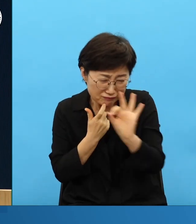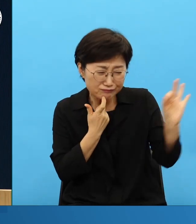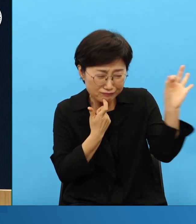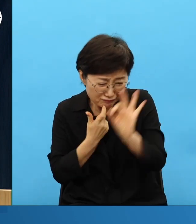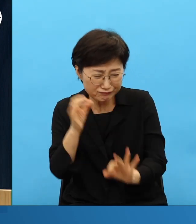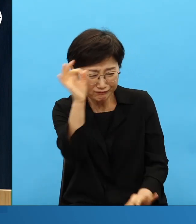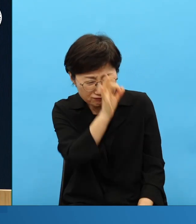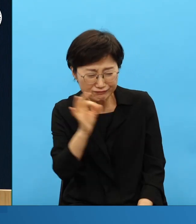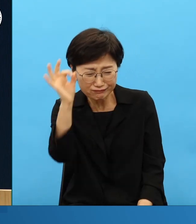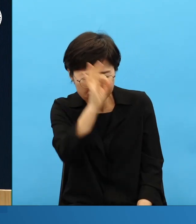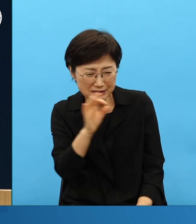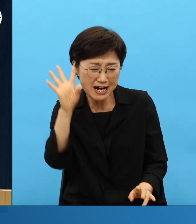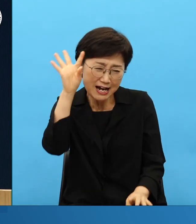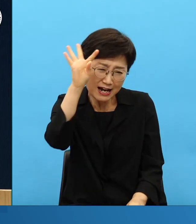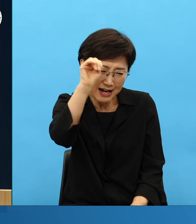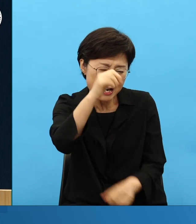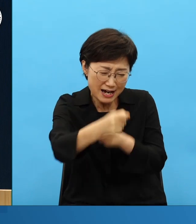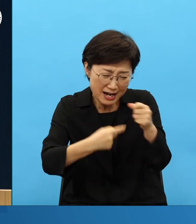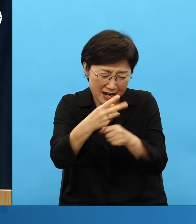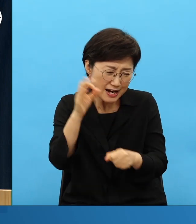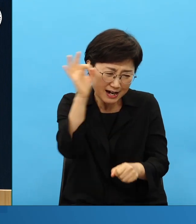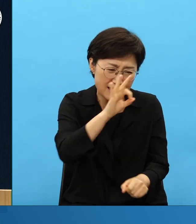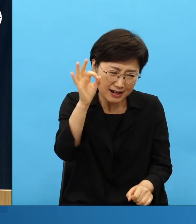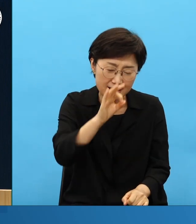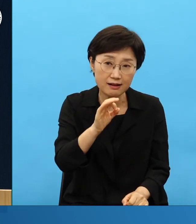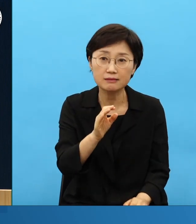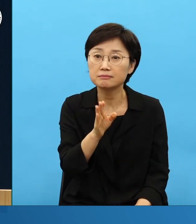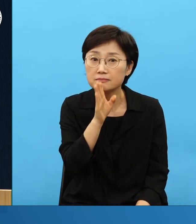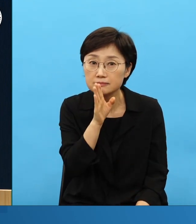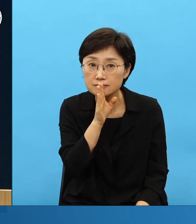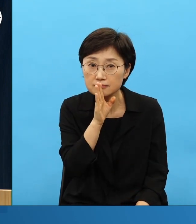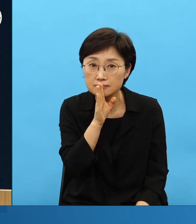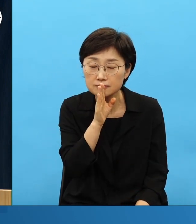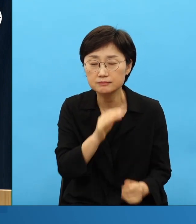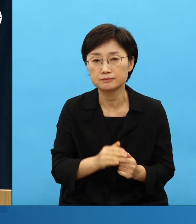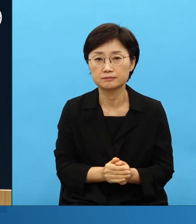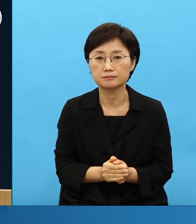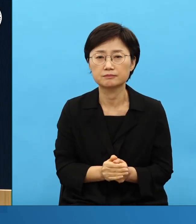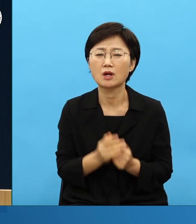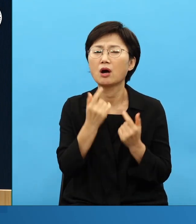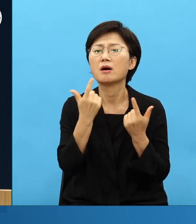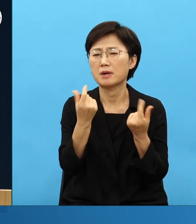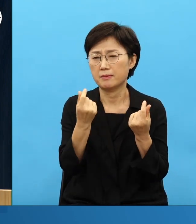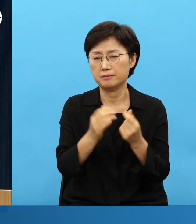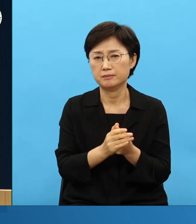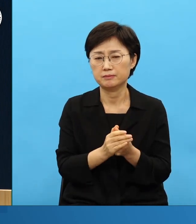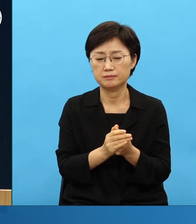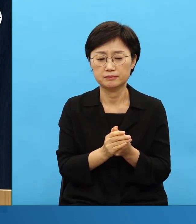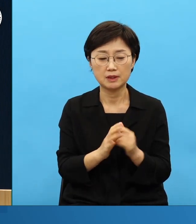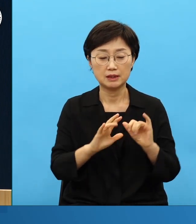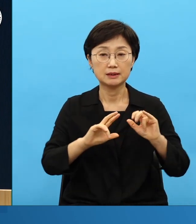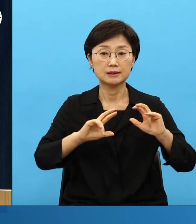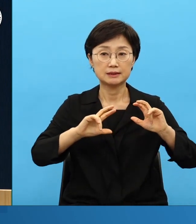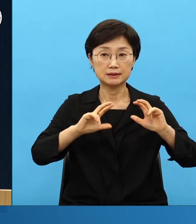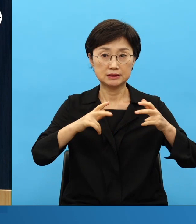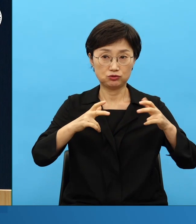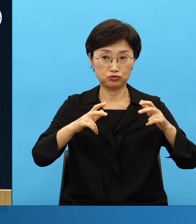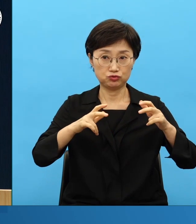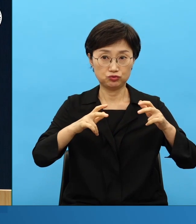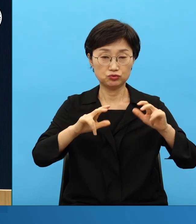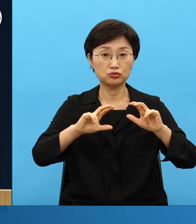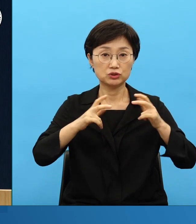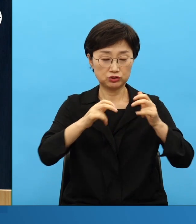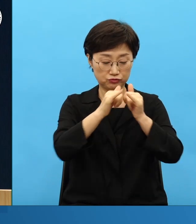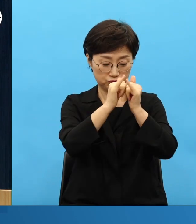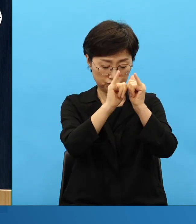eat until they find the child. 지구상에 아무도 모르는 사건이 세 개가